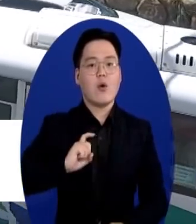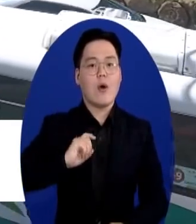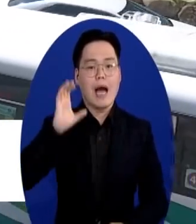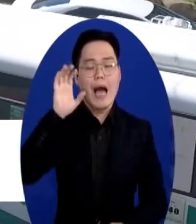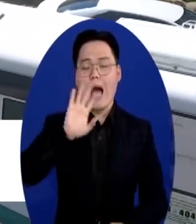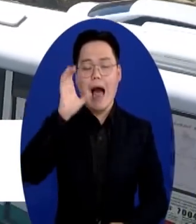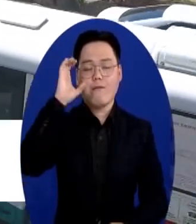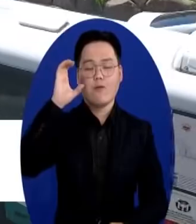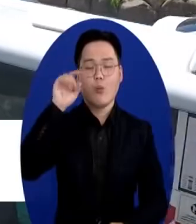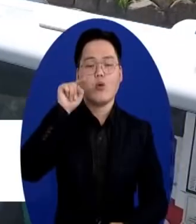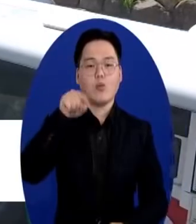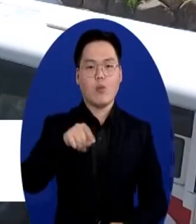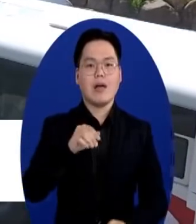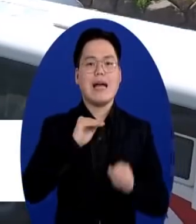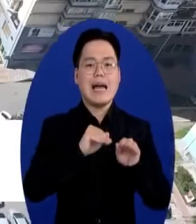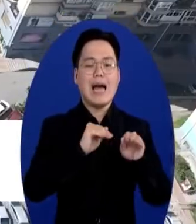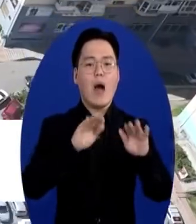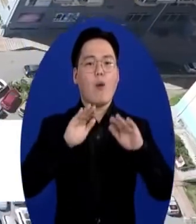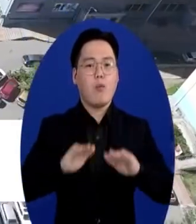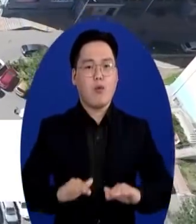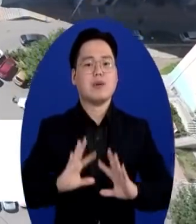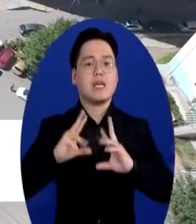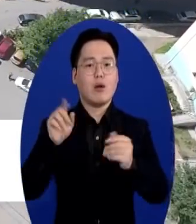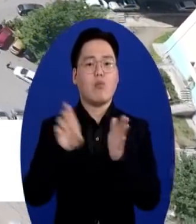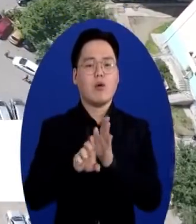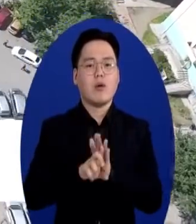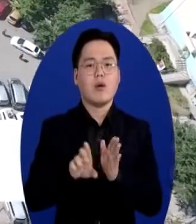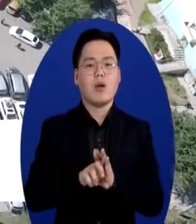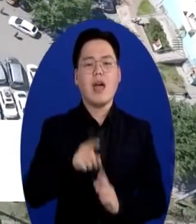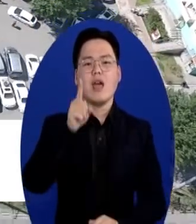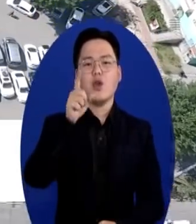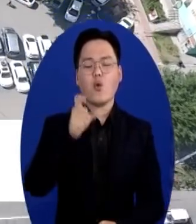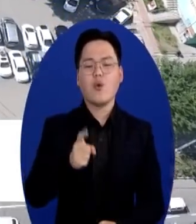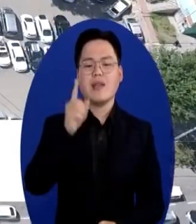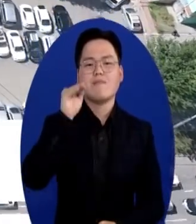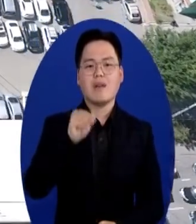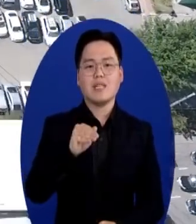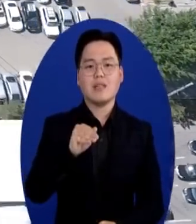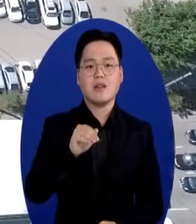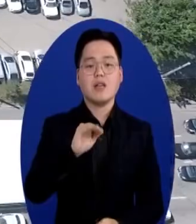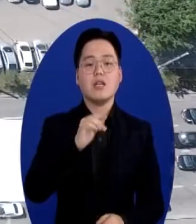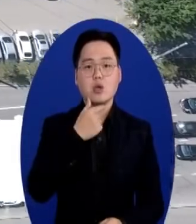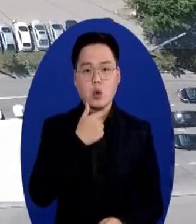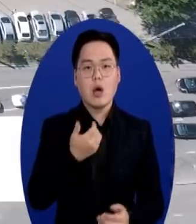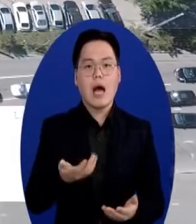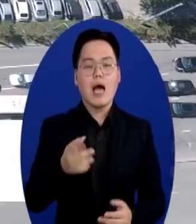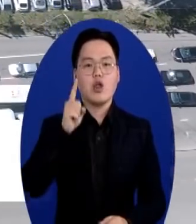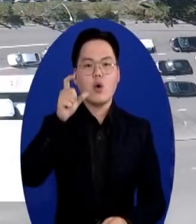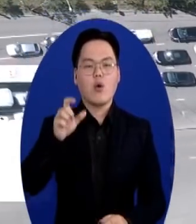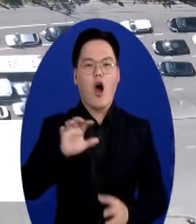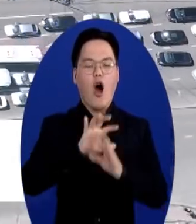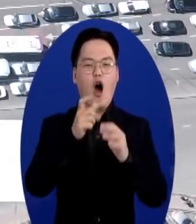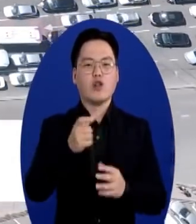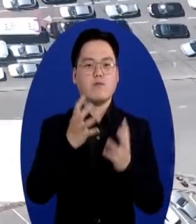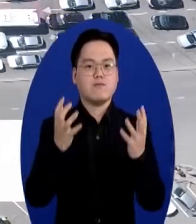замын ачаалал буурахад бодитоор нөлөө үзүүлнэ. Нэг машинд нэг зорчигчтай хөдөлгөөнд оролцсноос нийтээрээ автобусны зорчих нь эдийн засгийн хувьд ч хэмнэлт гарах